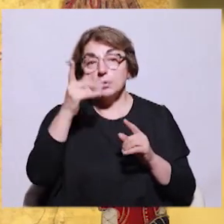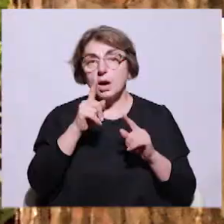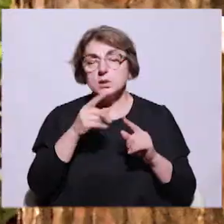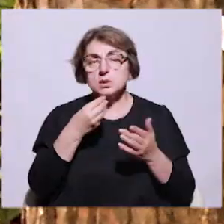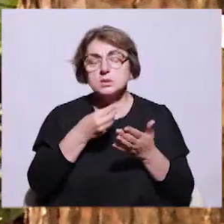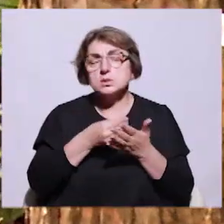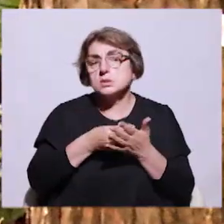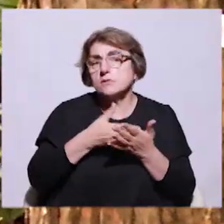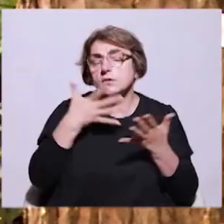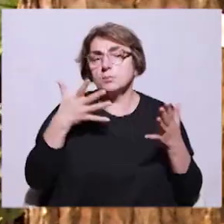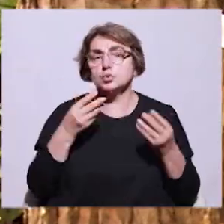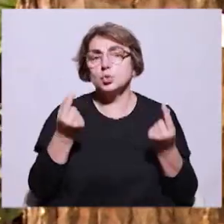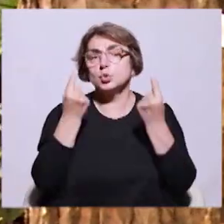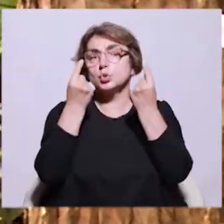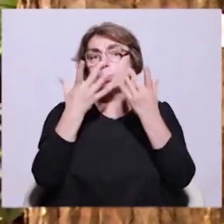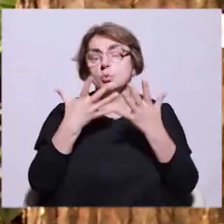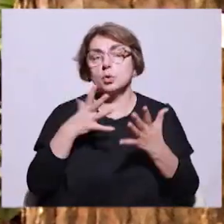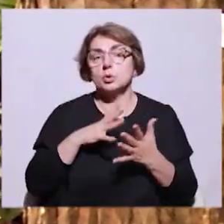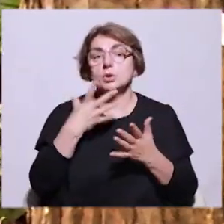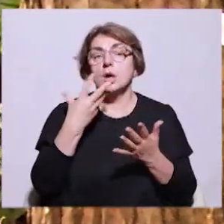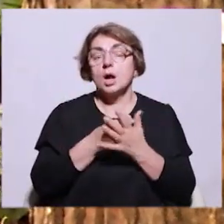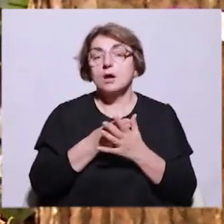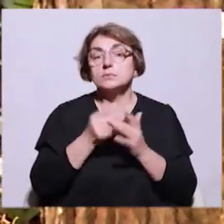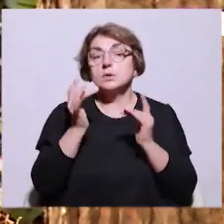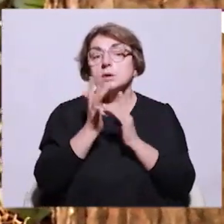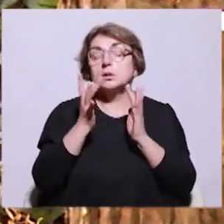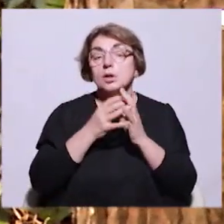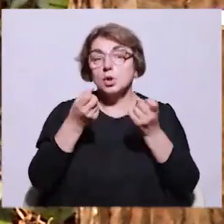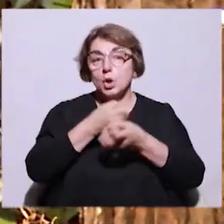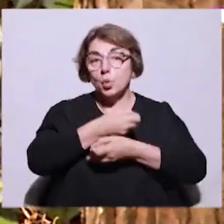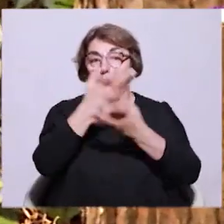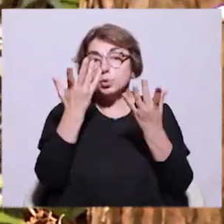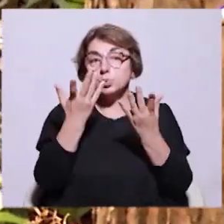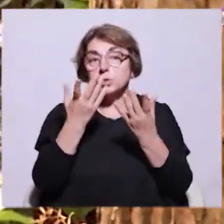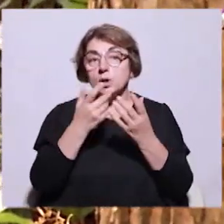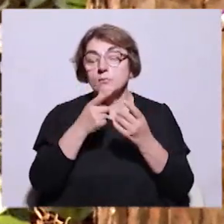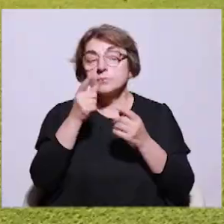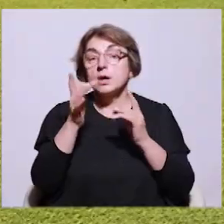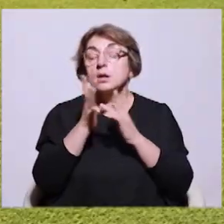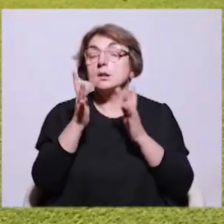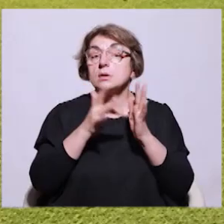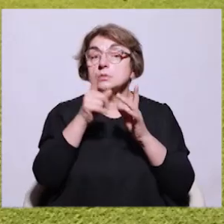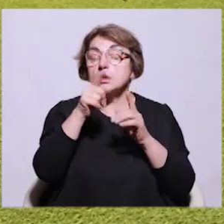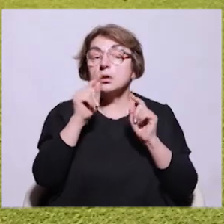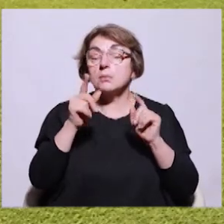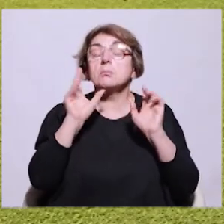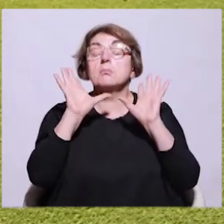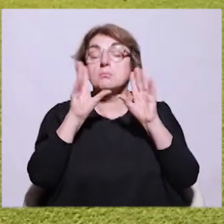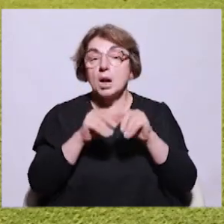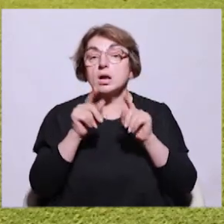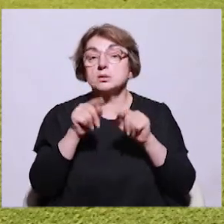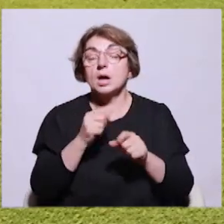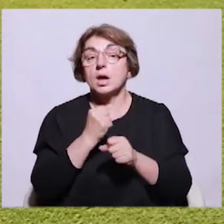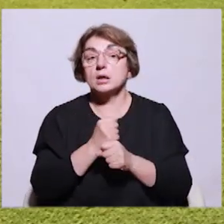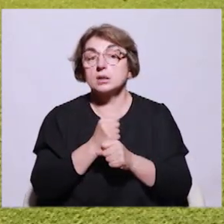ასეთი ძვირფასი და უზენაესი იყო საკუთარი რელიგია და კულტურა, ქრისტიანმა მისიონერებმა მაინც მოახერხეს